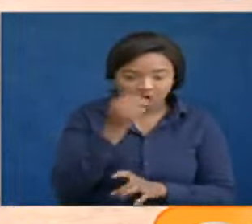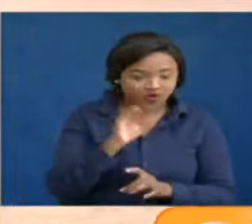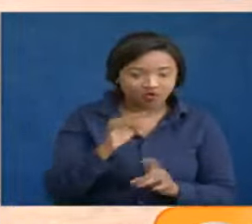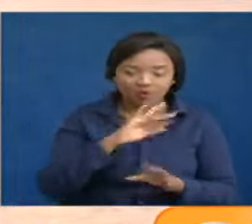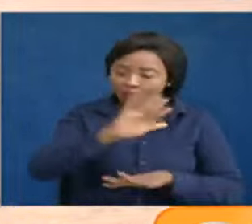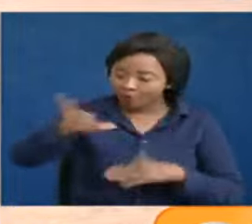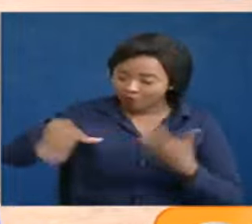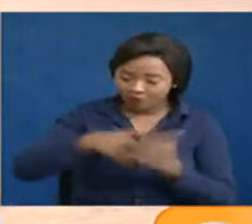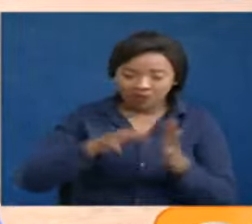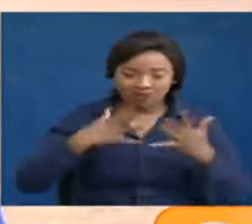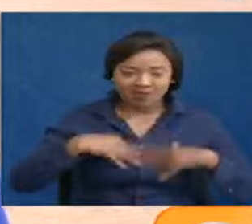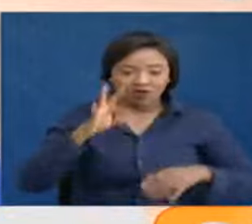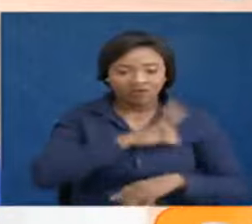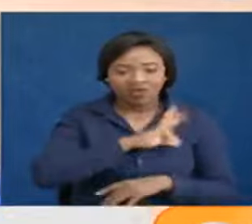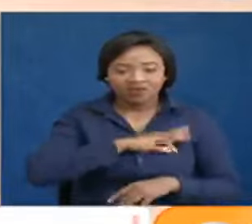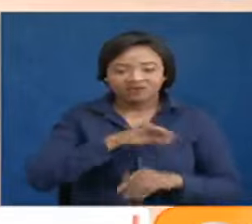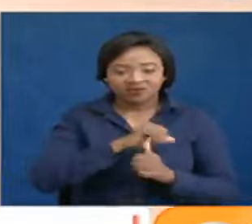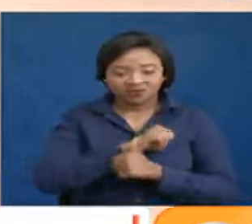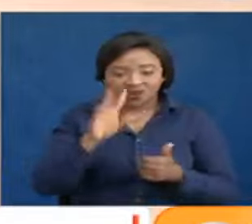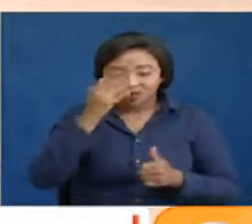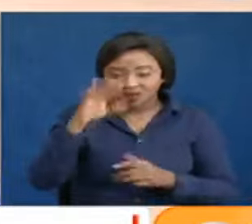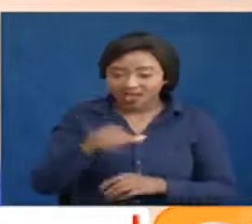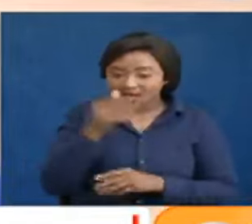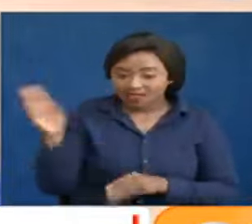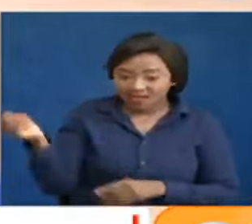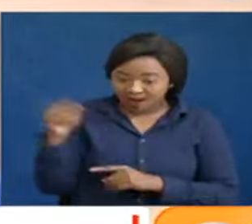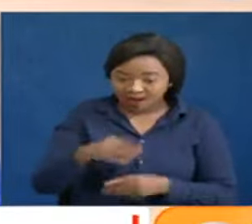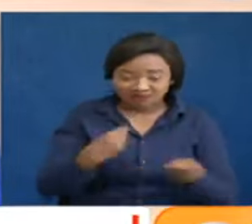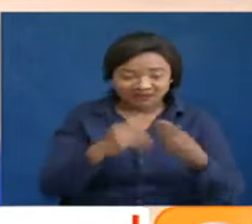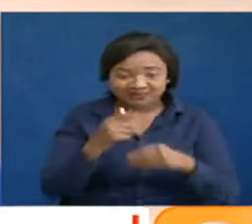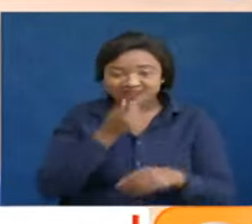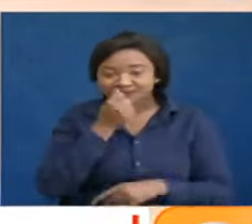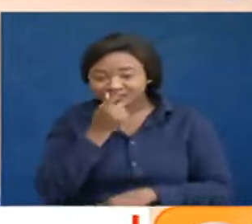Kwale wamenufaika. Kuna wale ambao tupatia nafasi kuuza njugu,